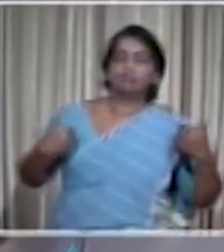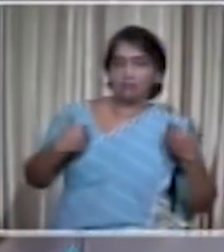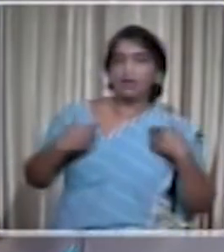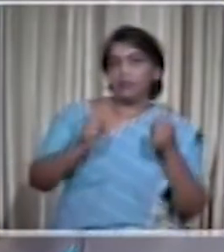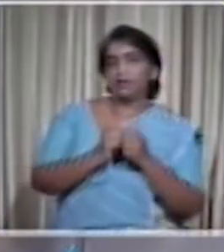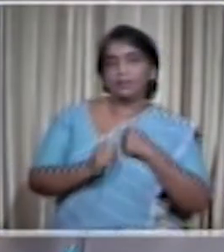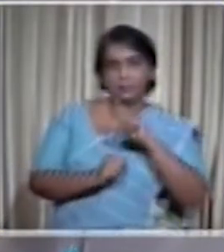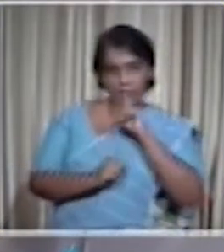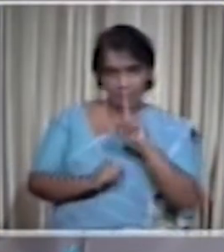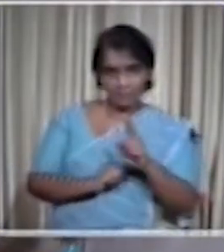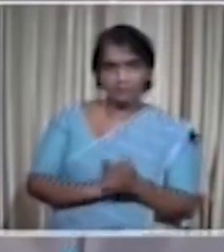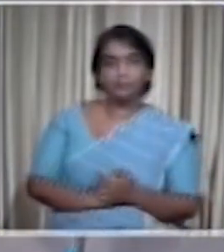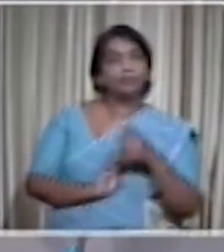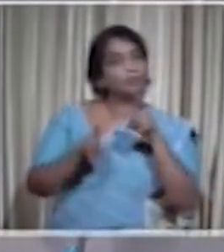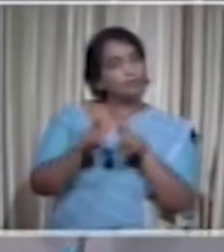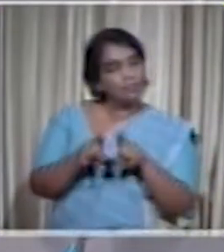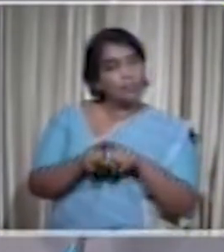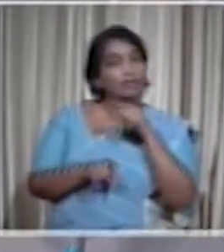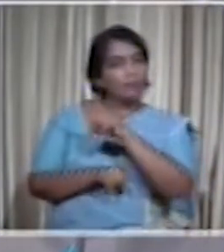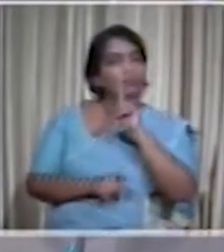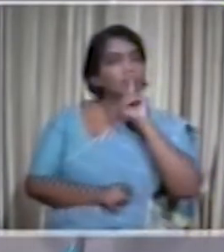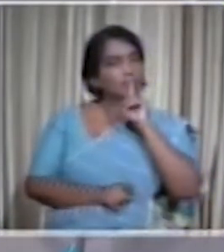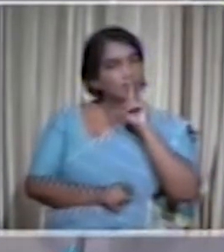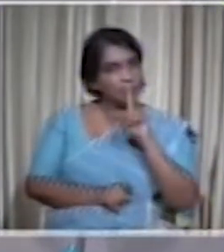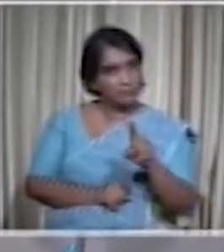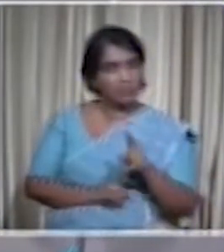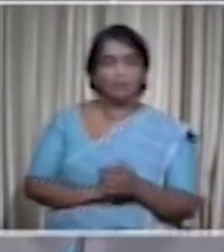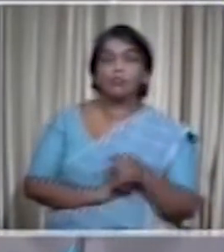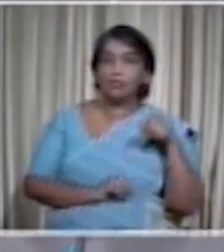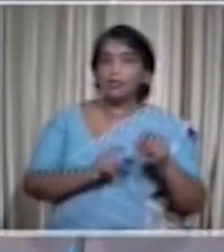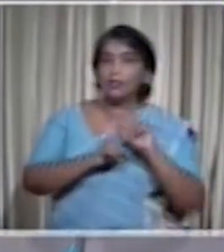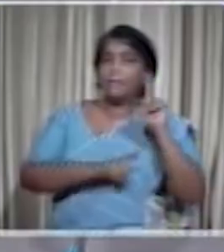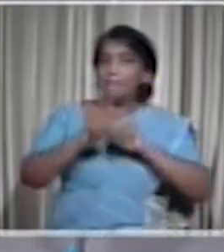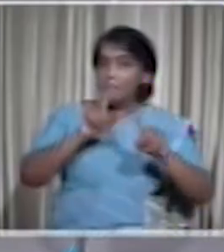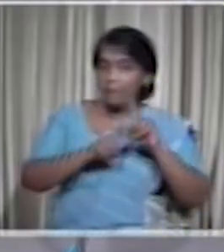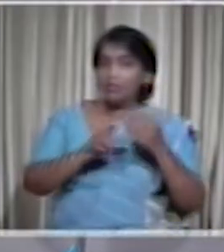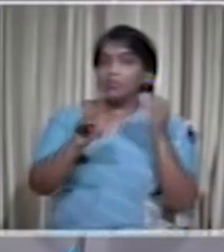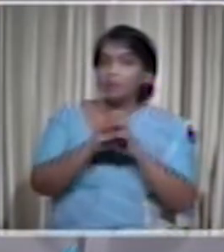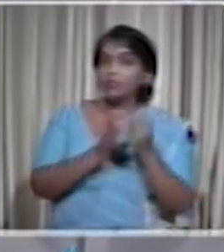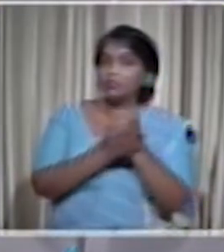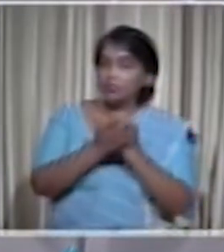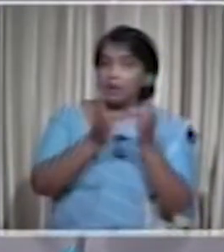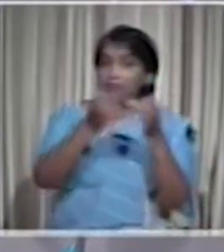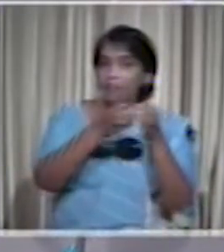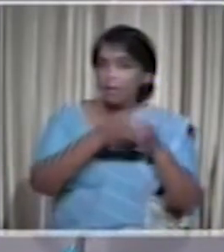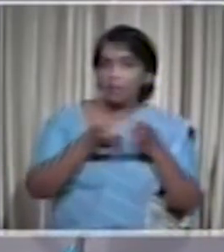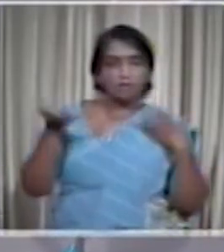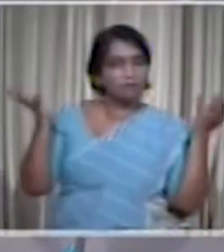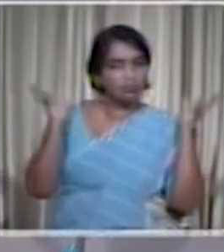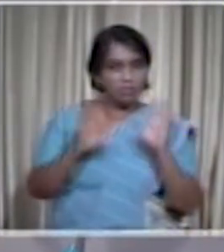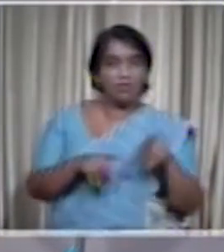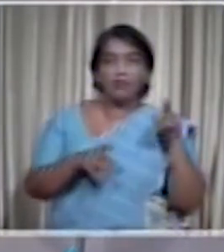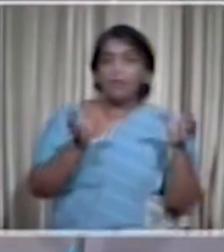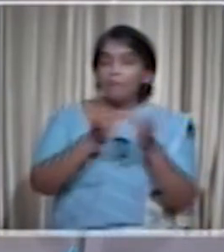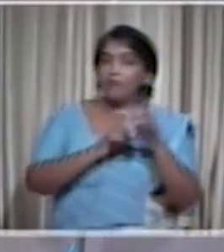විශේෂයෙන් දැනුම් දෙන්න ඕනේ. ඒ වගේම ඔබතුමාගෙන් ඉල්ලා හිටනවා මේ පාර්ලිමේන්තුවේ නියෝජනය වෙන සීලුම පක්ෂ කැඳවලා ඒ පක්ෂ